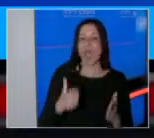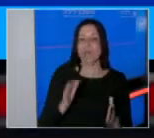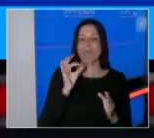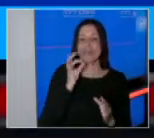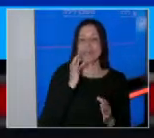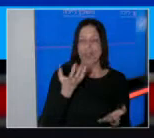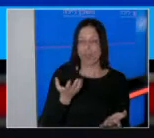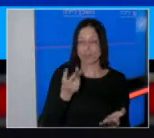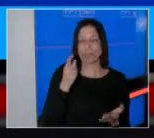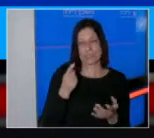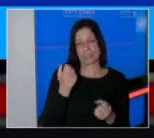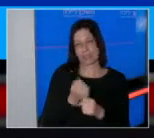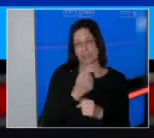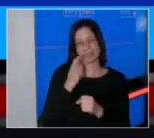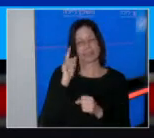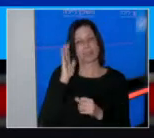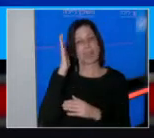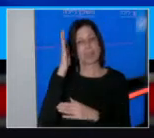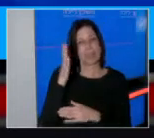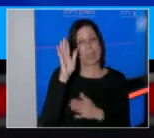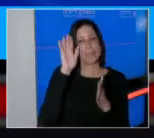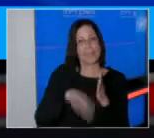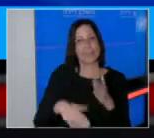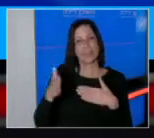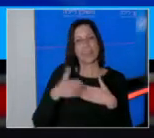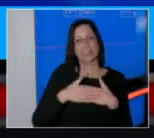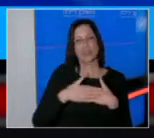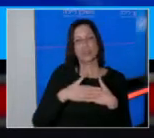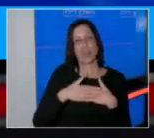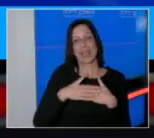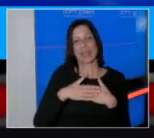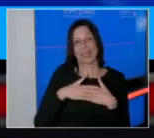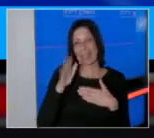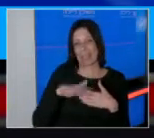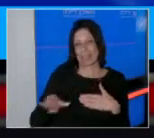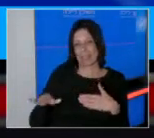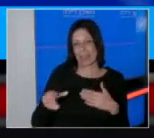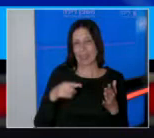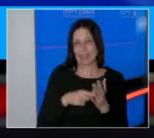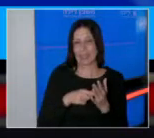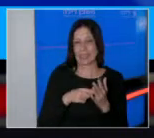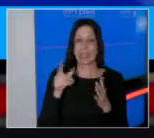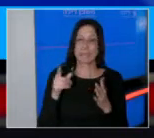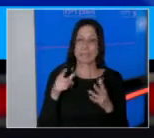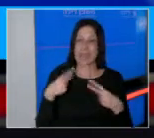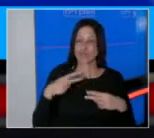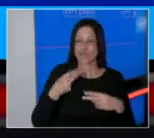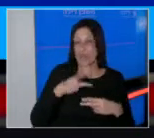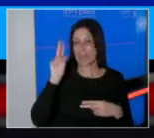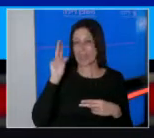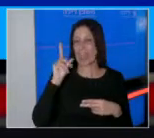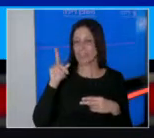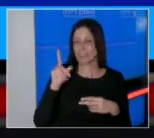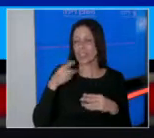זה גורם, אני חושבת שבעתיד זה יגרום לפחות ניסוי קטינות, כי בעצם הם מאבדים כאן את השליטה על הילדה, הם יחששו בדיוק. יותר מזה שהיא